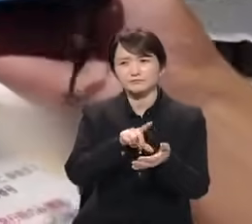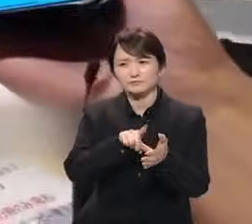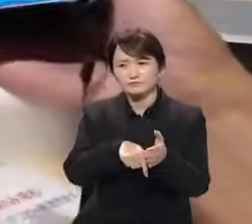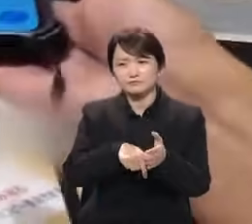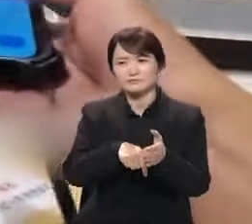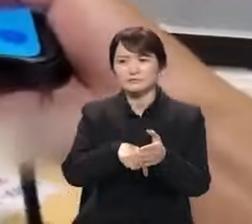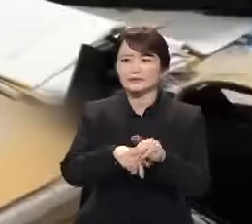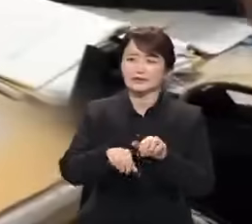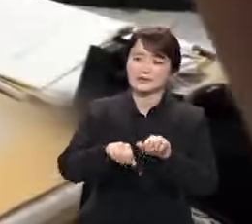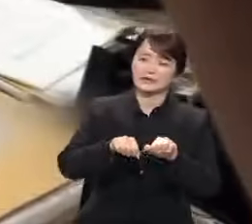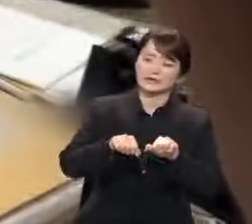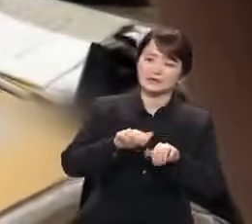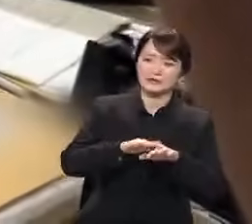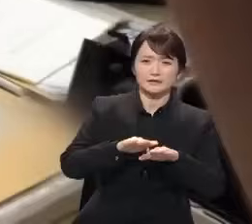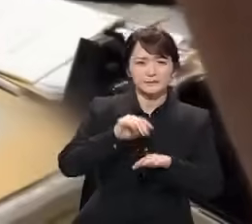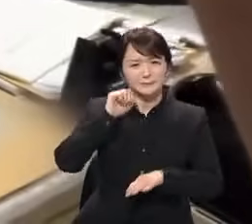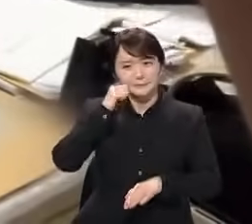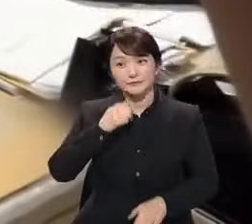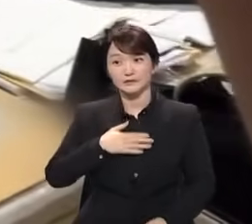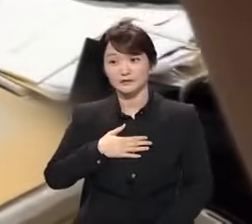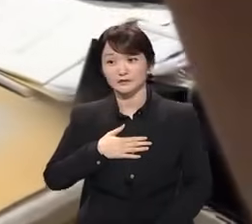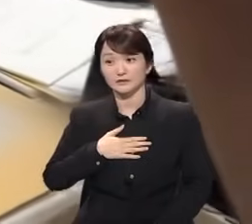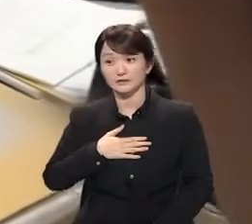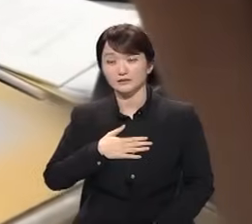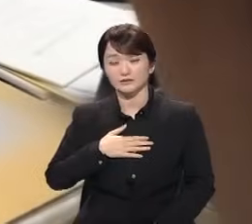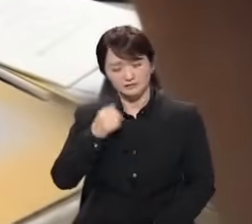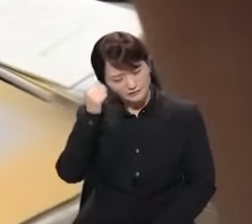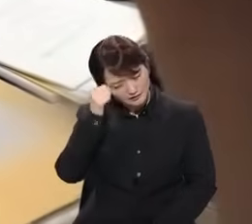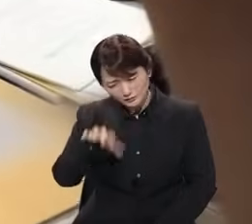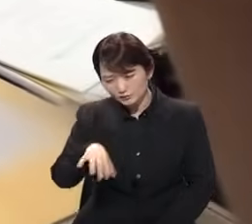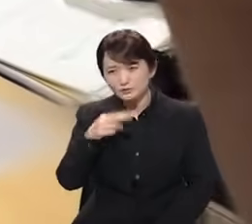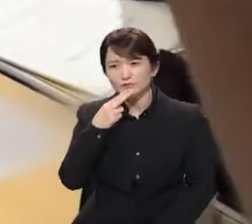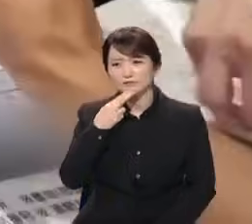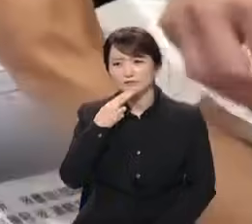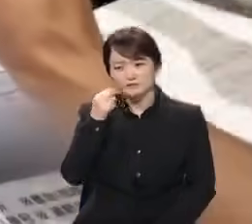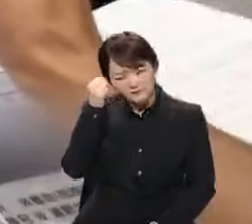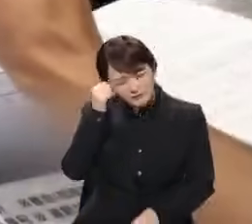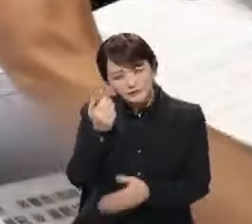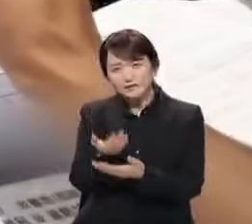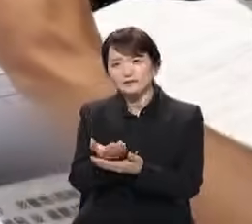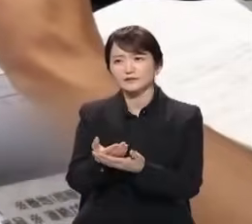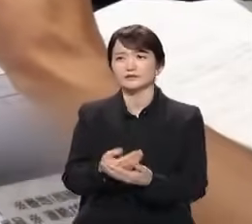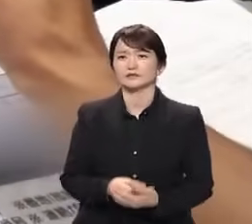대응이 어렵기 때문에. 하지만 저는 잘 곳이 없어요. 자게 해주세요.